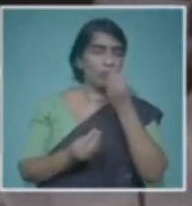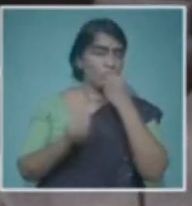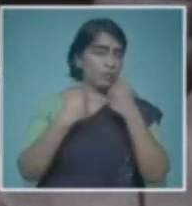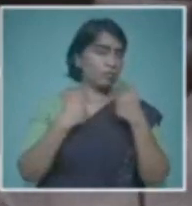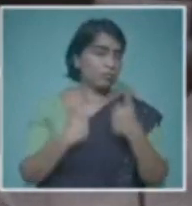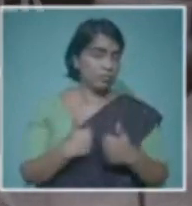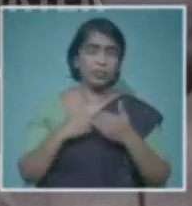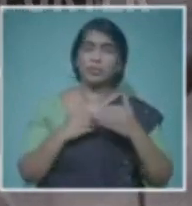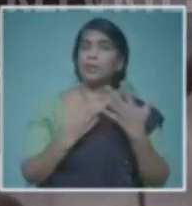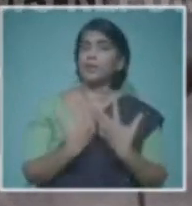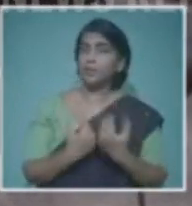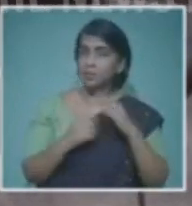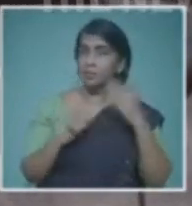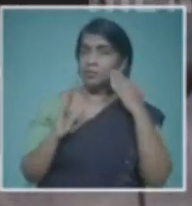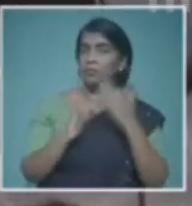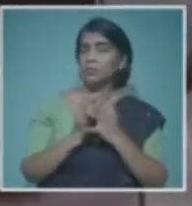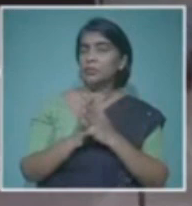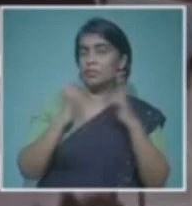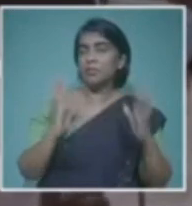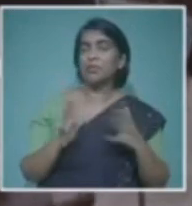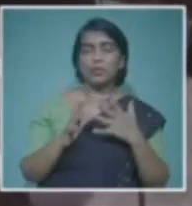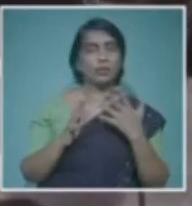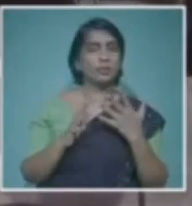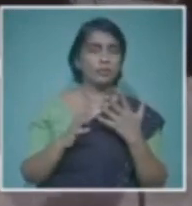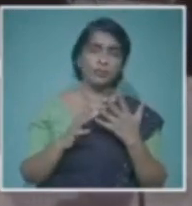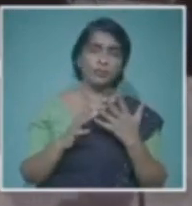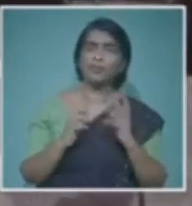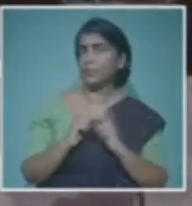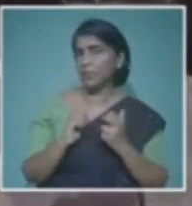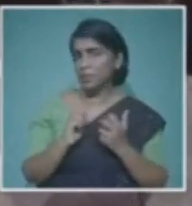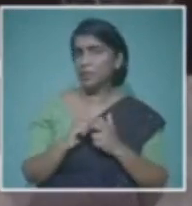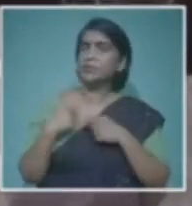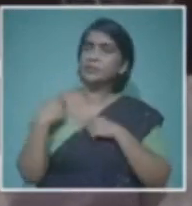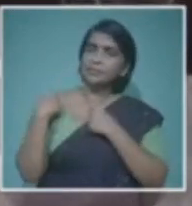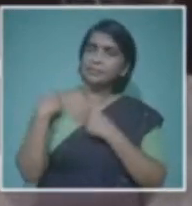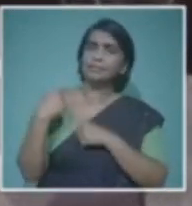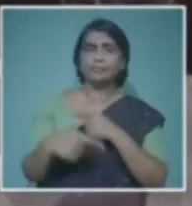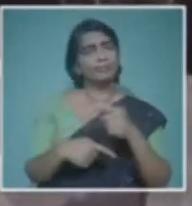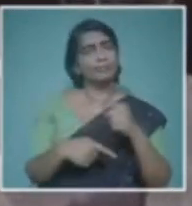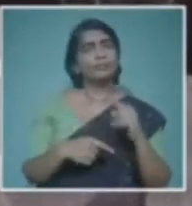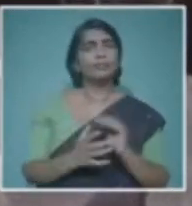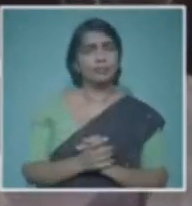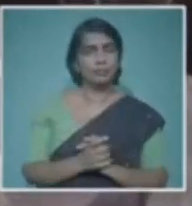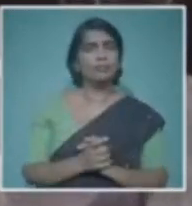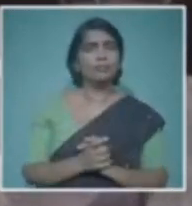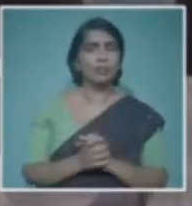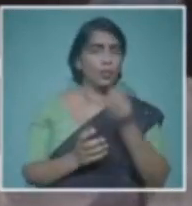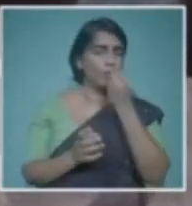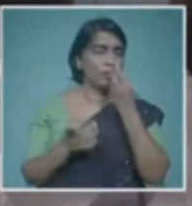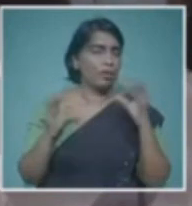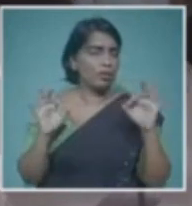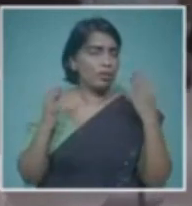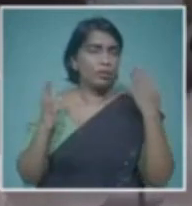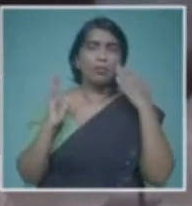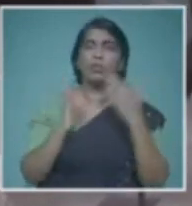පෝෂ්‍යදායී ආහාර වේලක් ලබා ගැනීම පිළිබඳ බරපතල ගැටලු කාලයක් තිස්සේ මන්ද